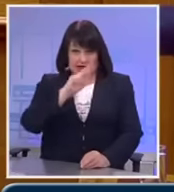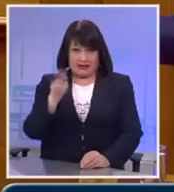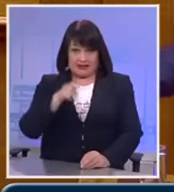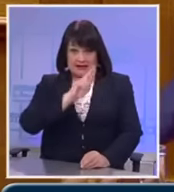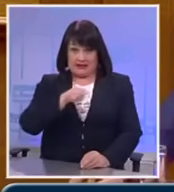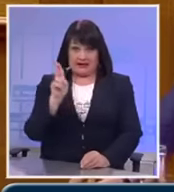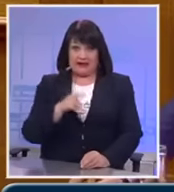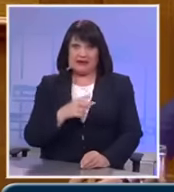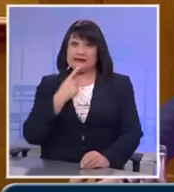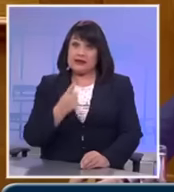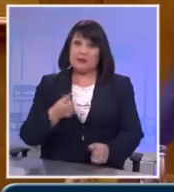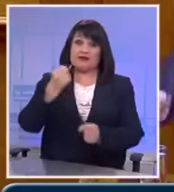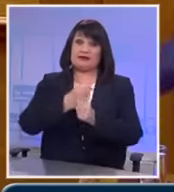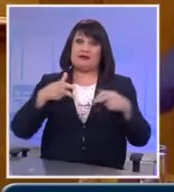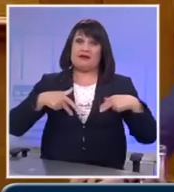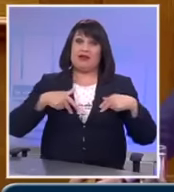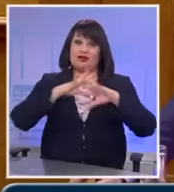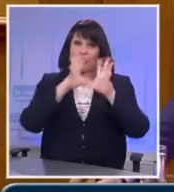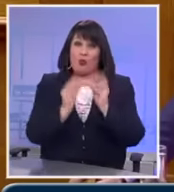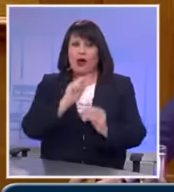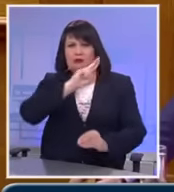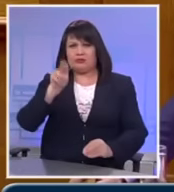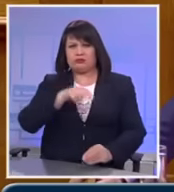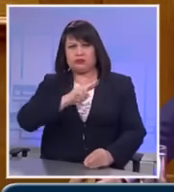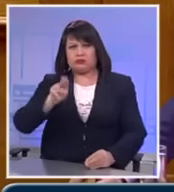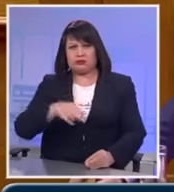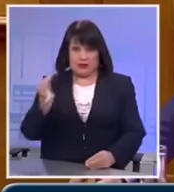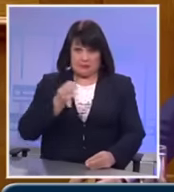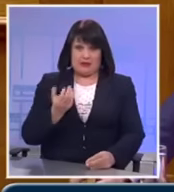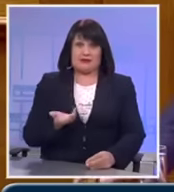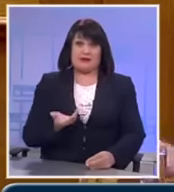λέτε ότι θα ρθετε και θα τα καταργήσετε όλα που κάναμε εμείς στην εκπαίδευση